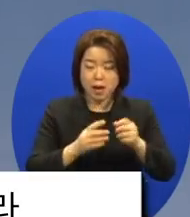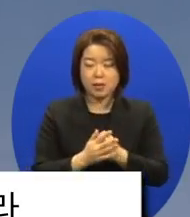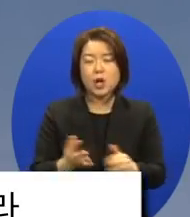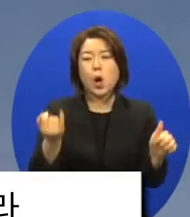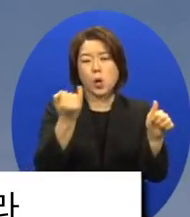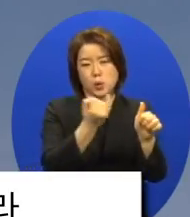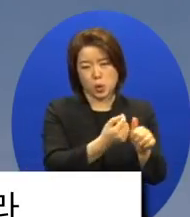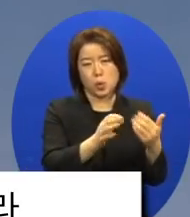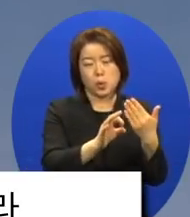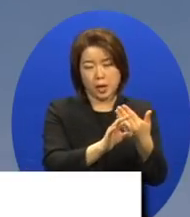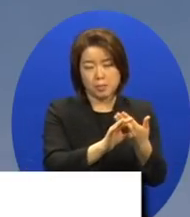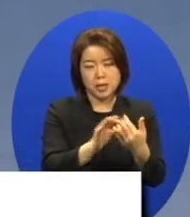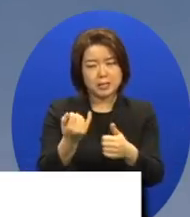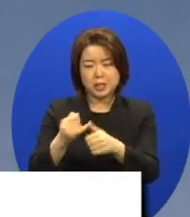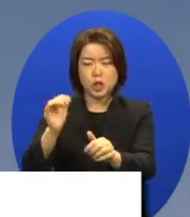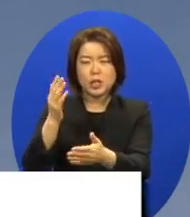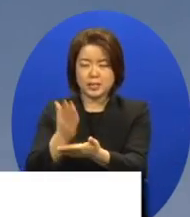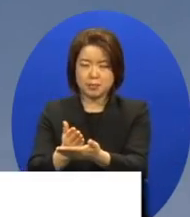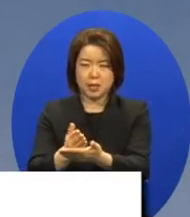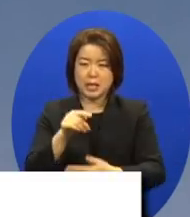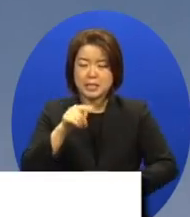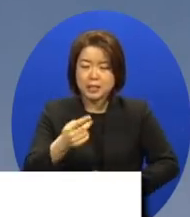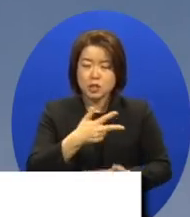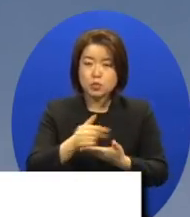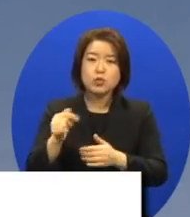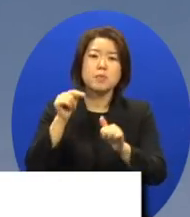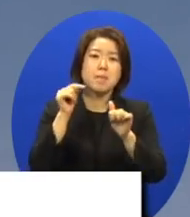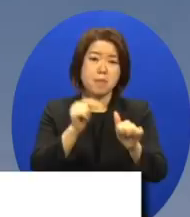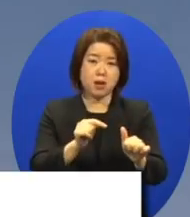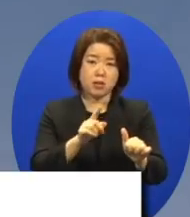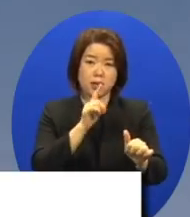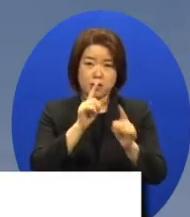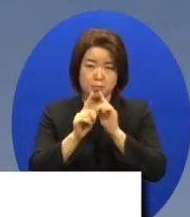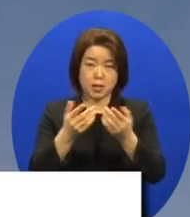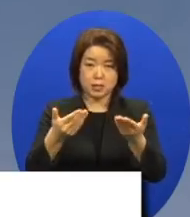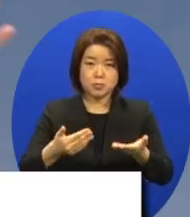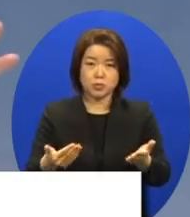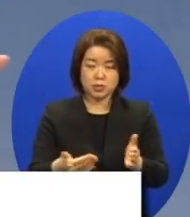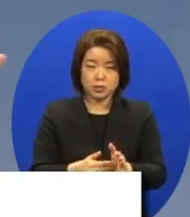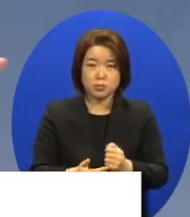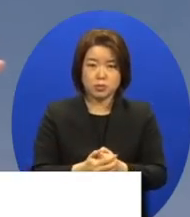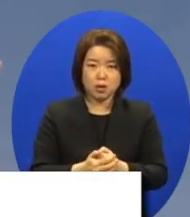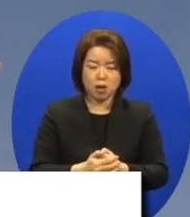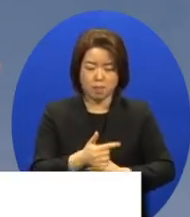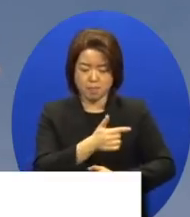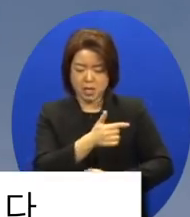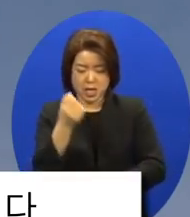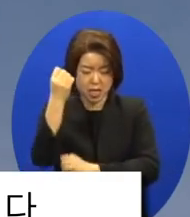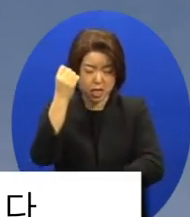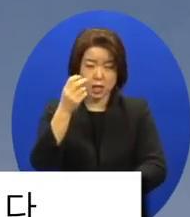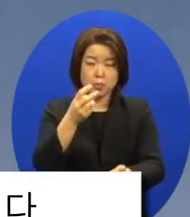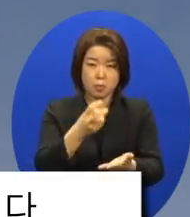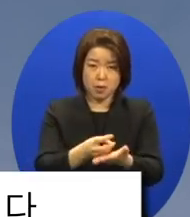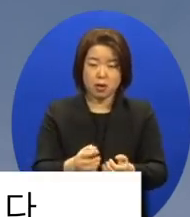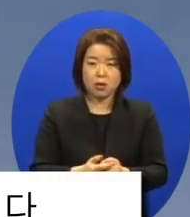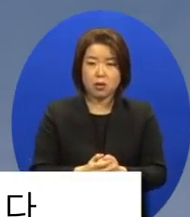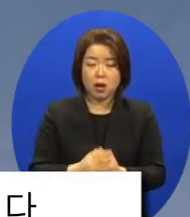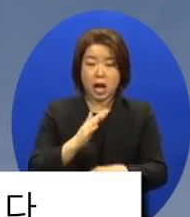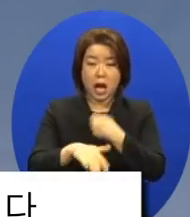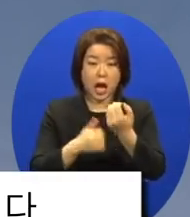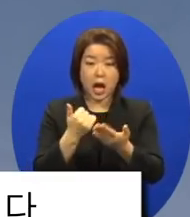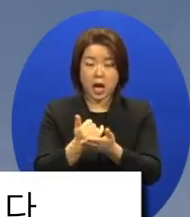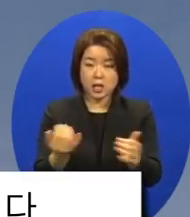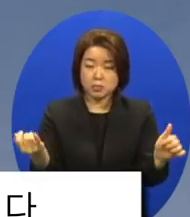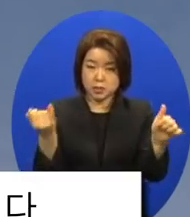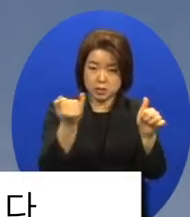이원 하지 말라 이것은 주님의 명령 이라고 말씀했습니다 배 원칙이 줘 하나님이 짝지어 주신 것을 사람이